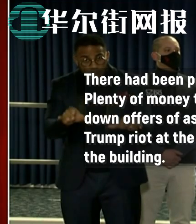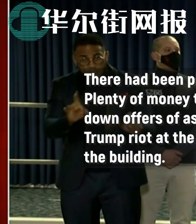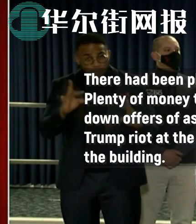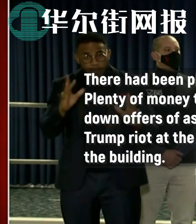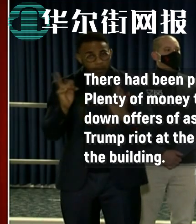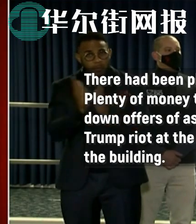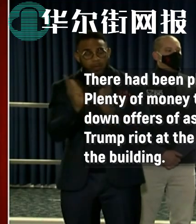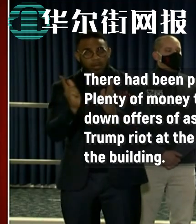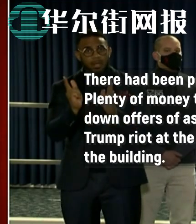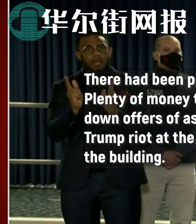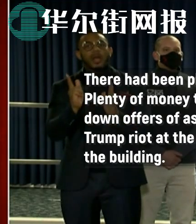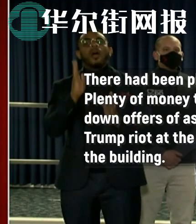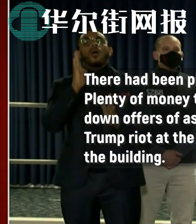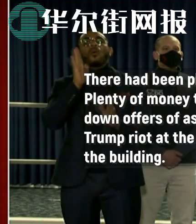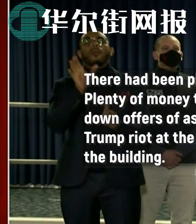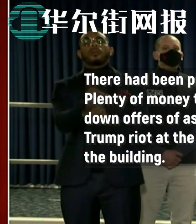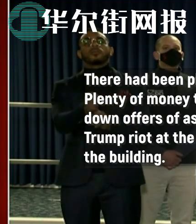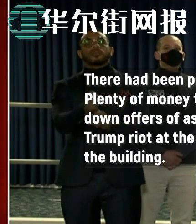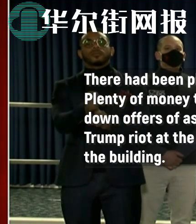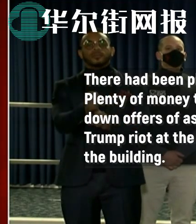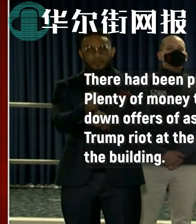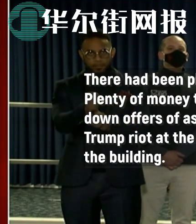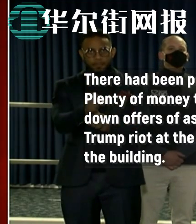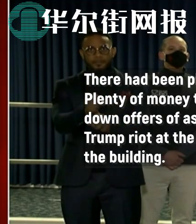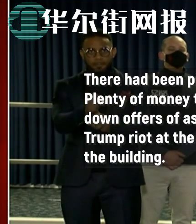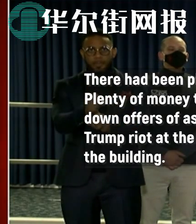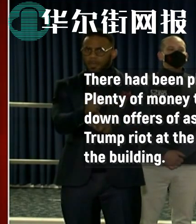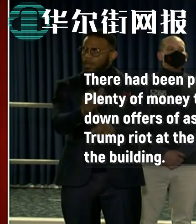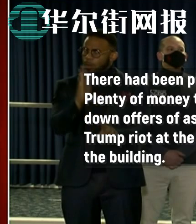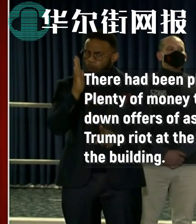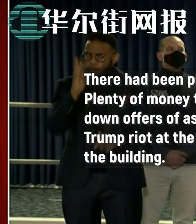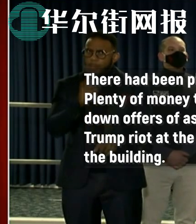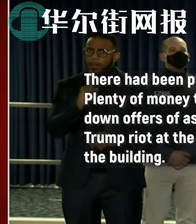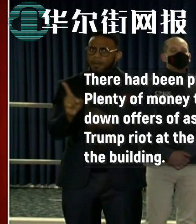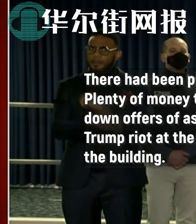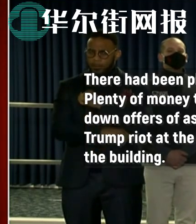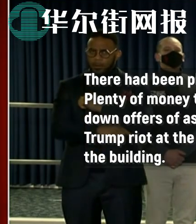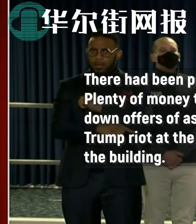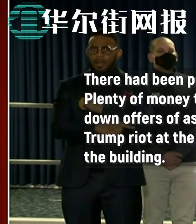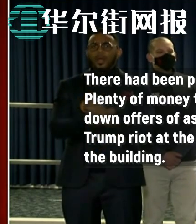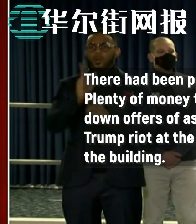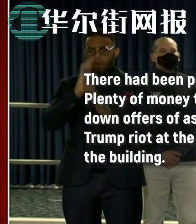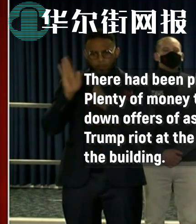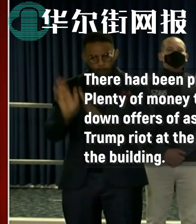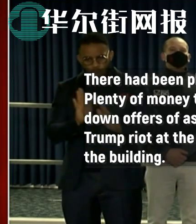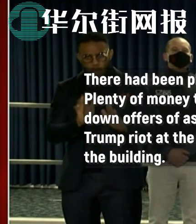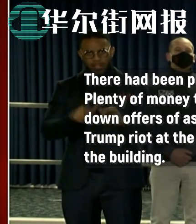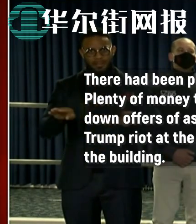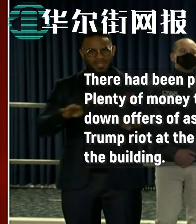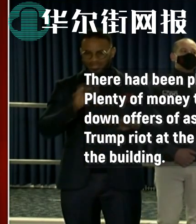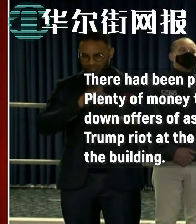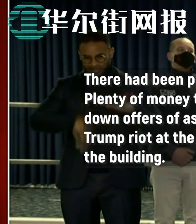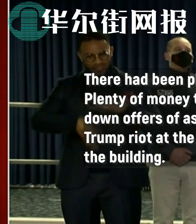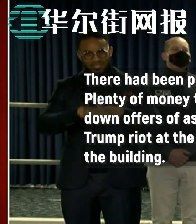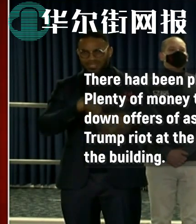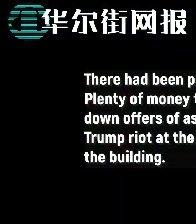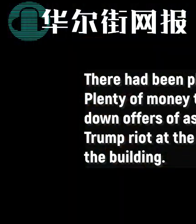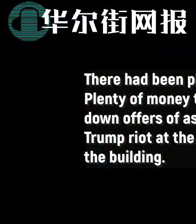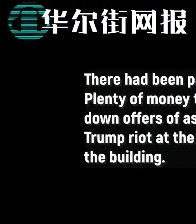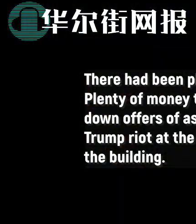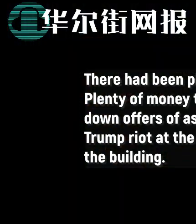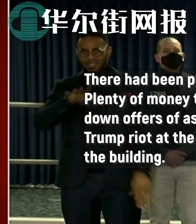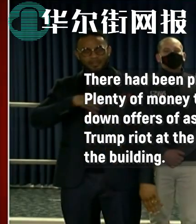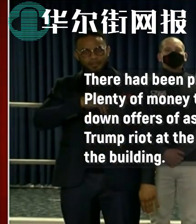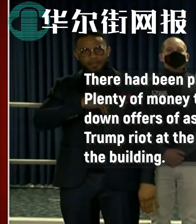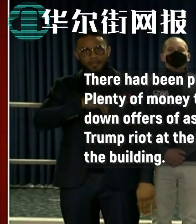去年夏天华盛顿还有美国其他地方所发生的黑人生命抗议活动中，川普政府积极部署了这一些安全